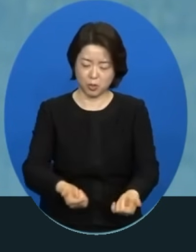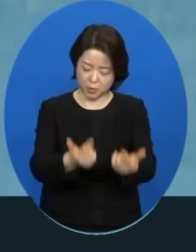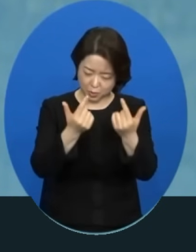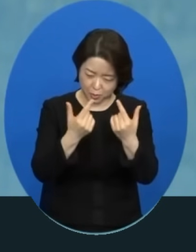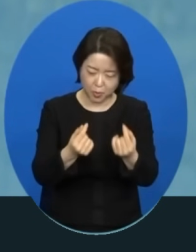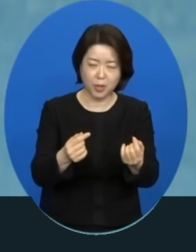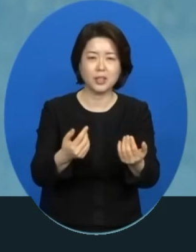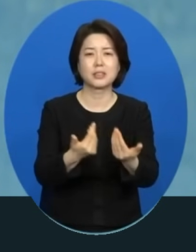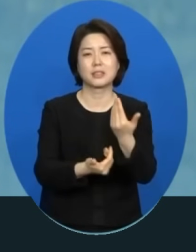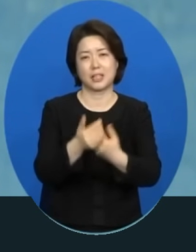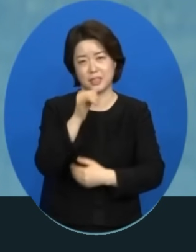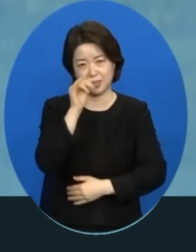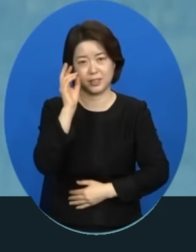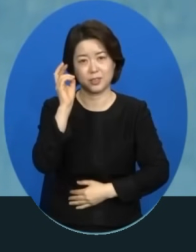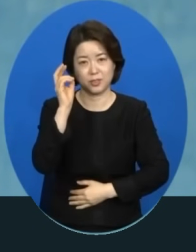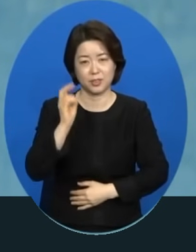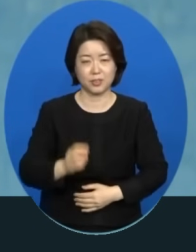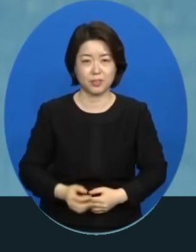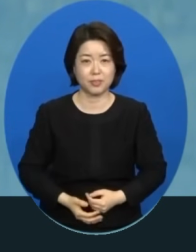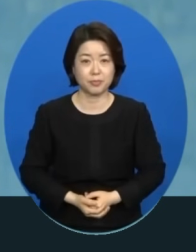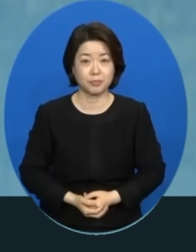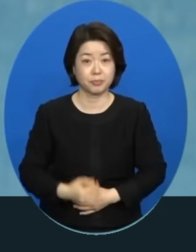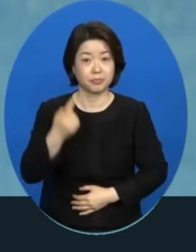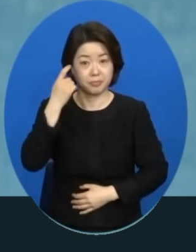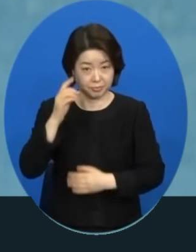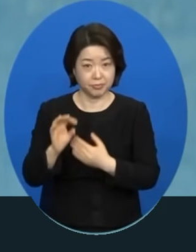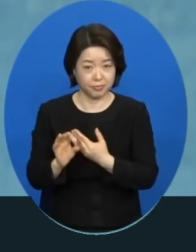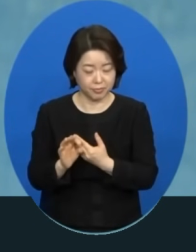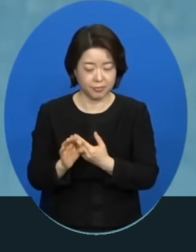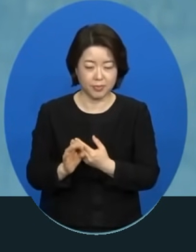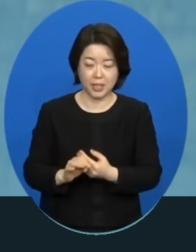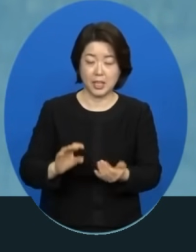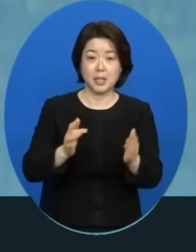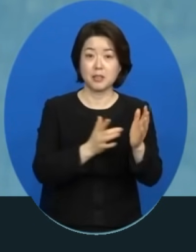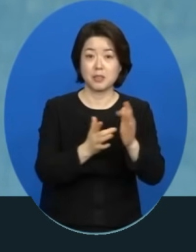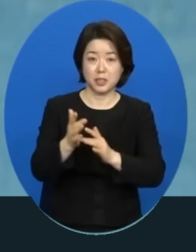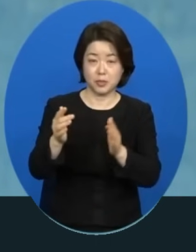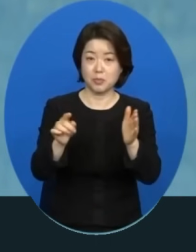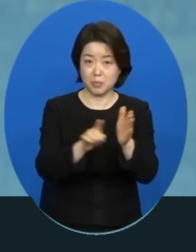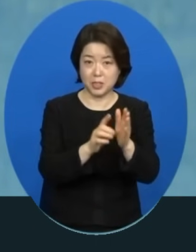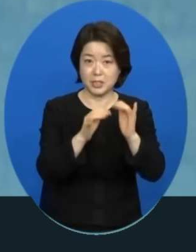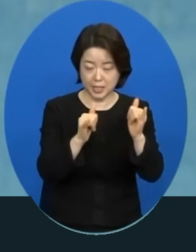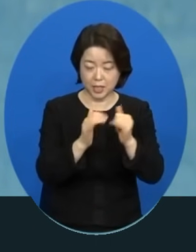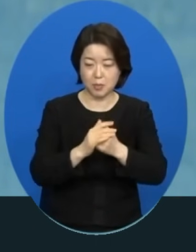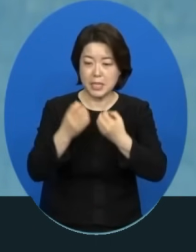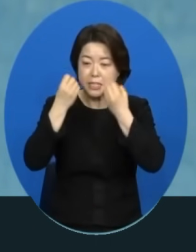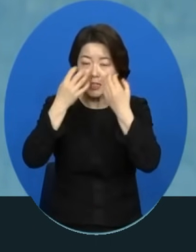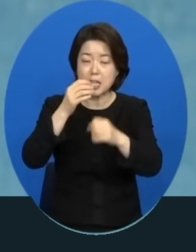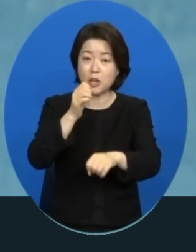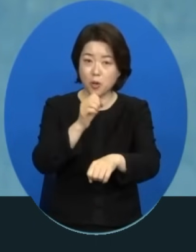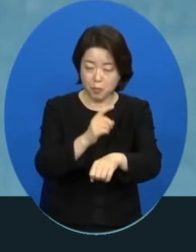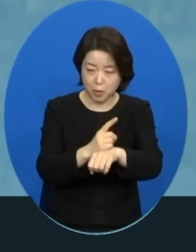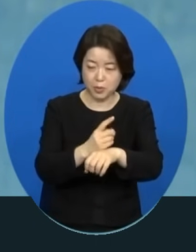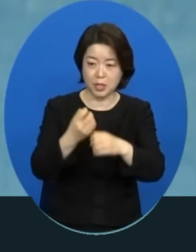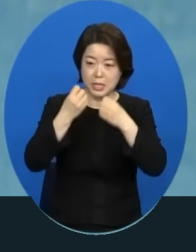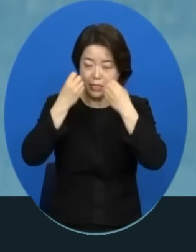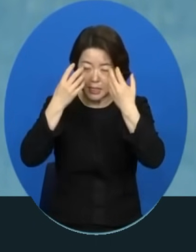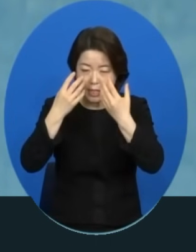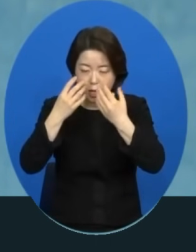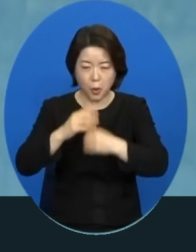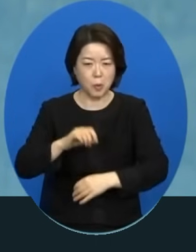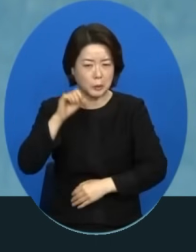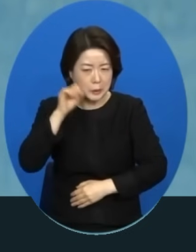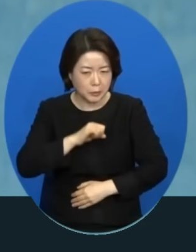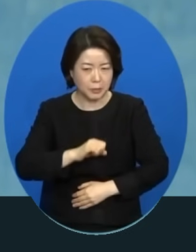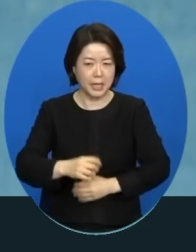있으리라 생각합니다. 왜냐하면 그리스도인들에게는 새로운 본성과 새로운 성향과 새로운 갈망이 있기